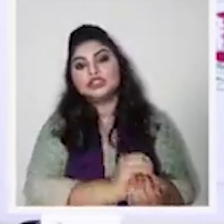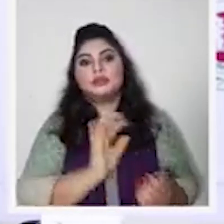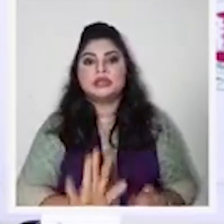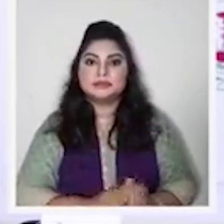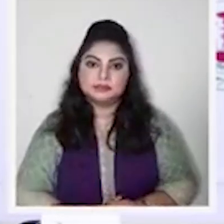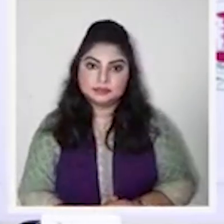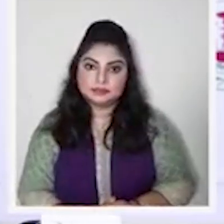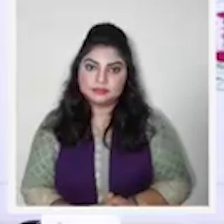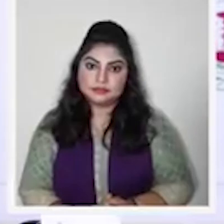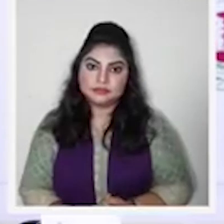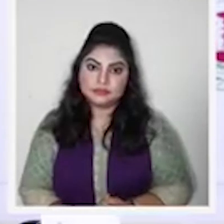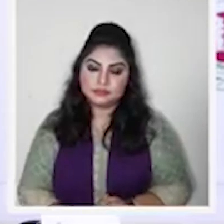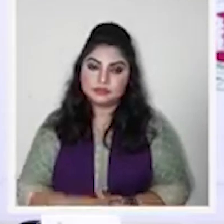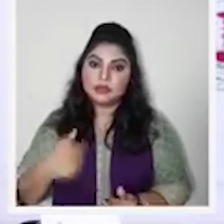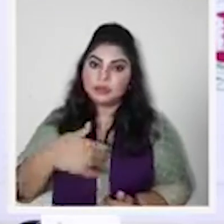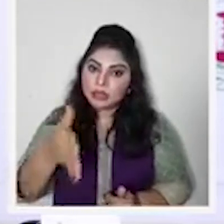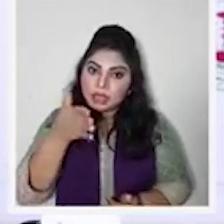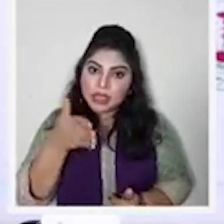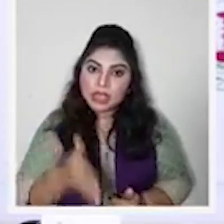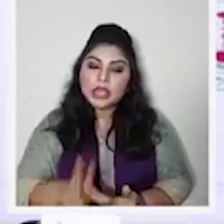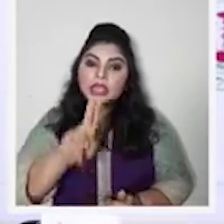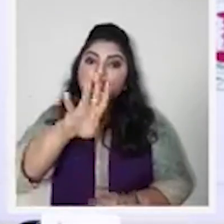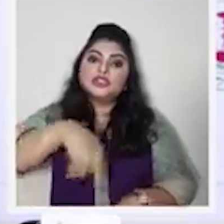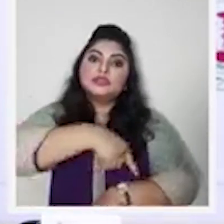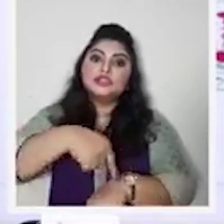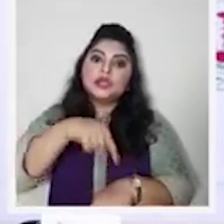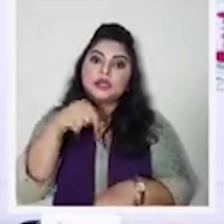বিতরণ হয়েছে 1,696টি এবং মজুদ আছে